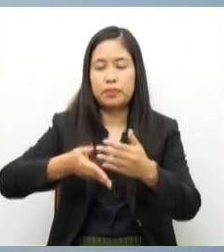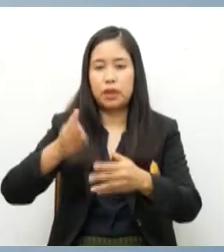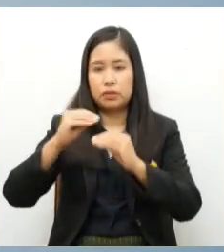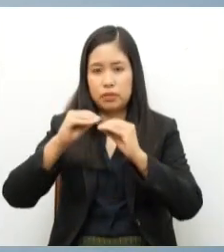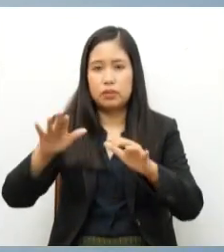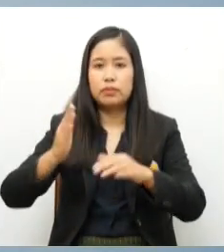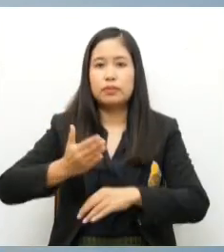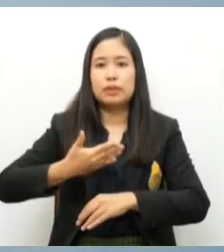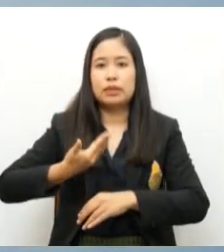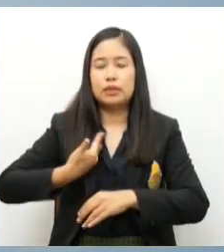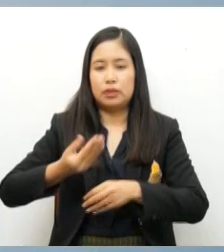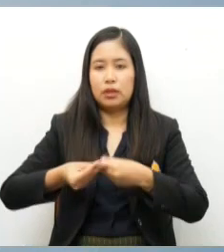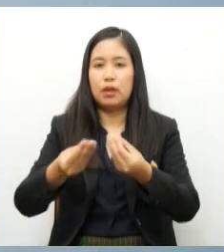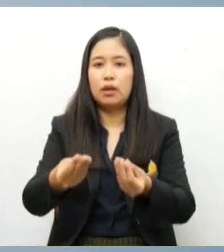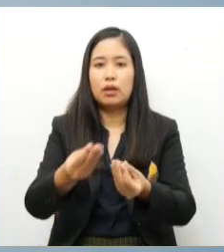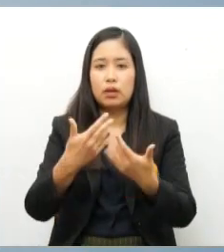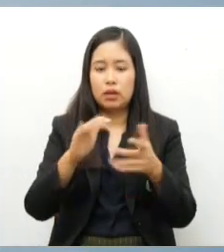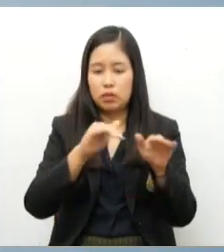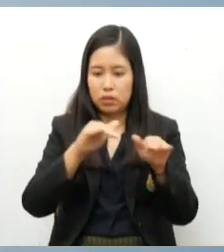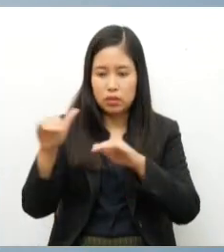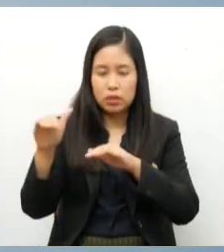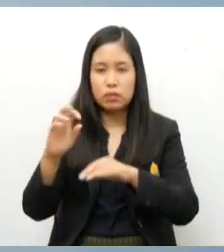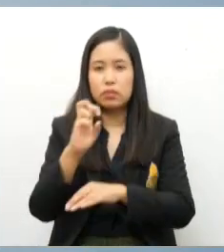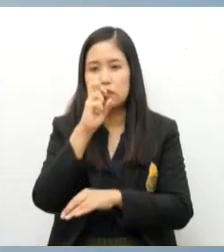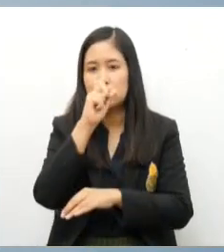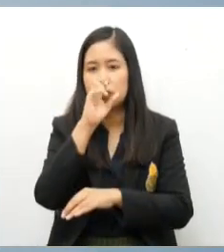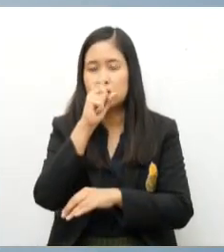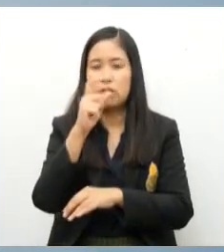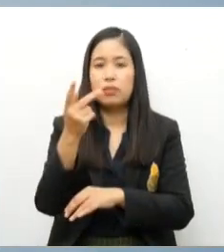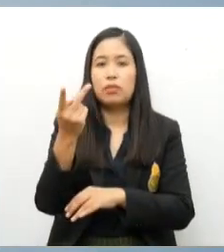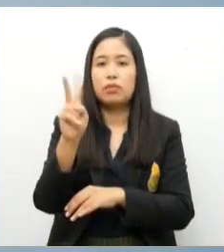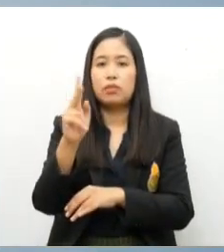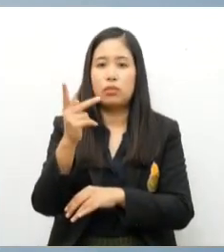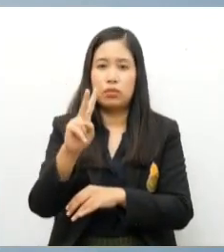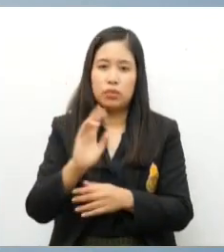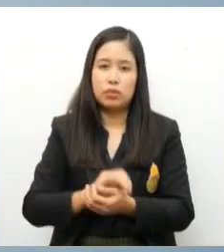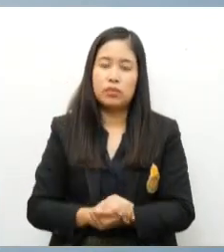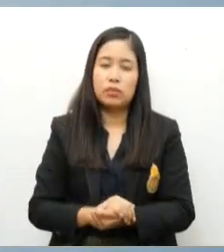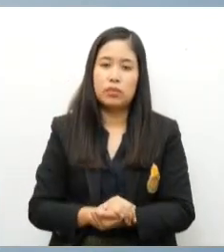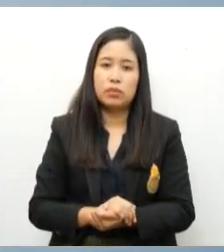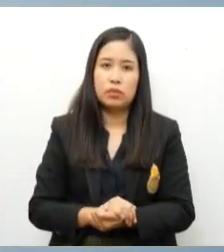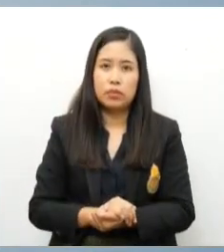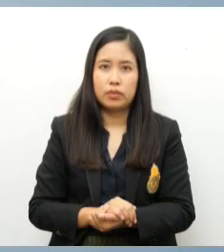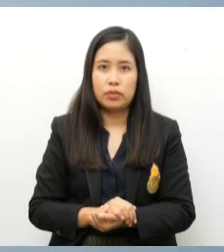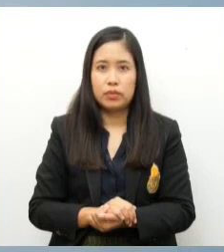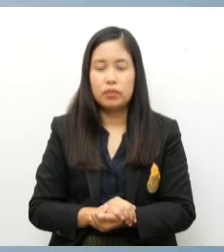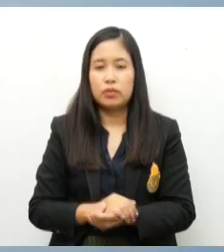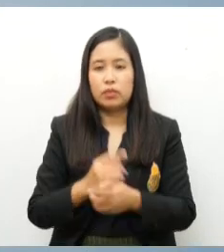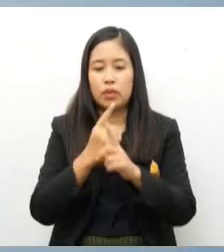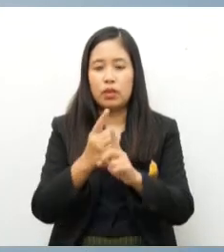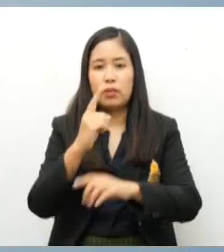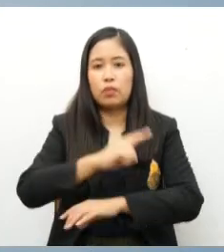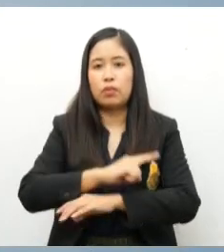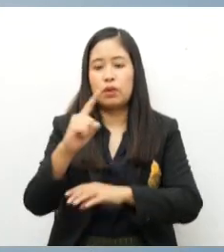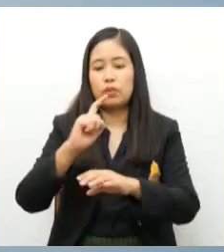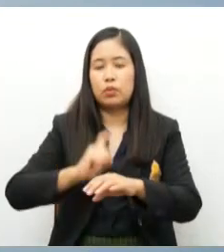ยินดีด้วยแล้วก็เตรียมตัวในการเข้ารับการสอบในภาคคอควายนะให้เป็นไปตามวันและเวลาที่